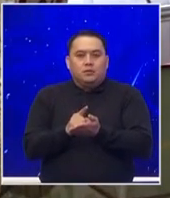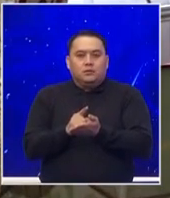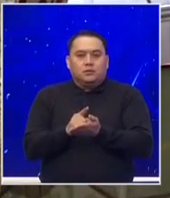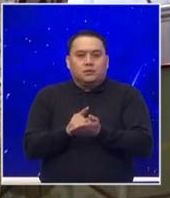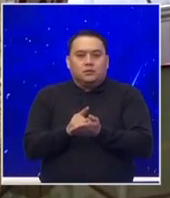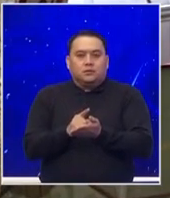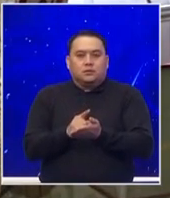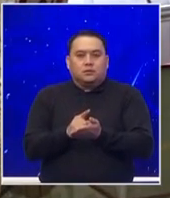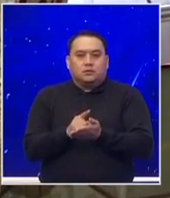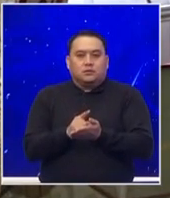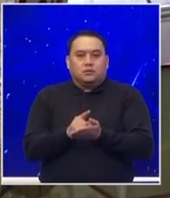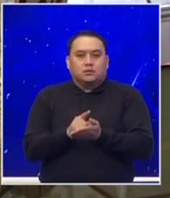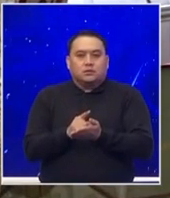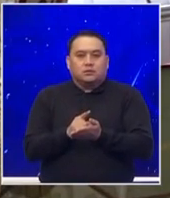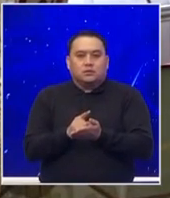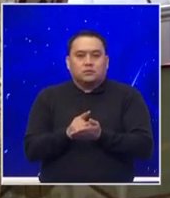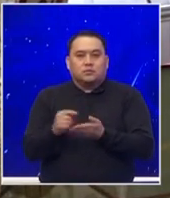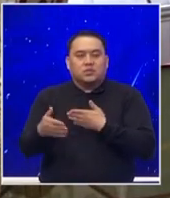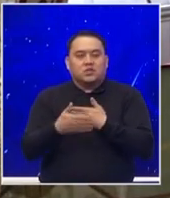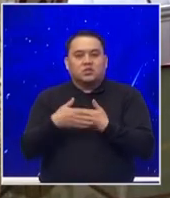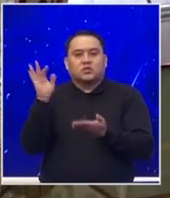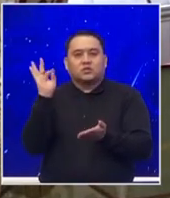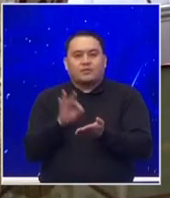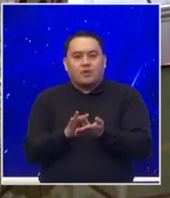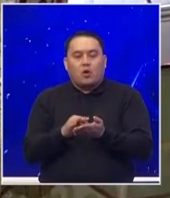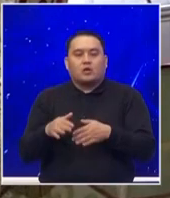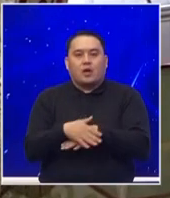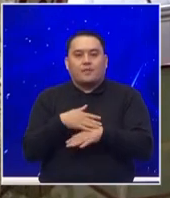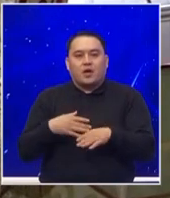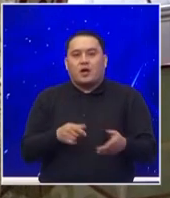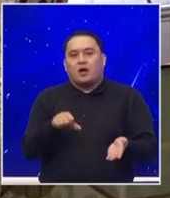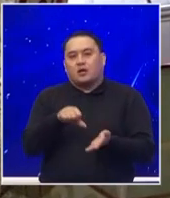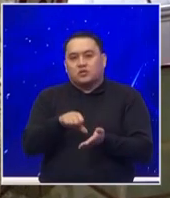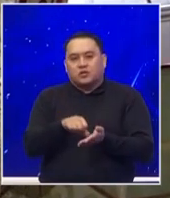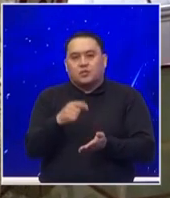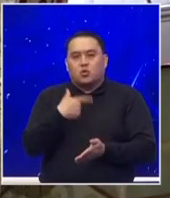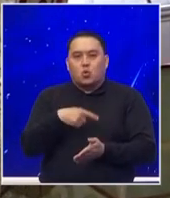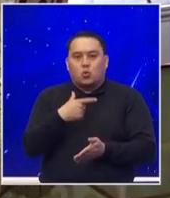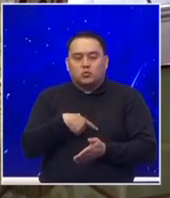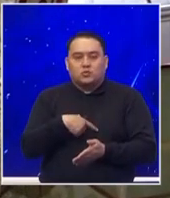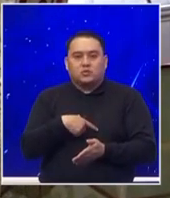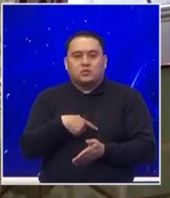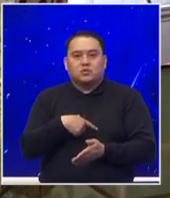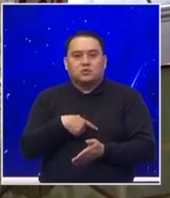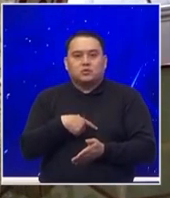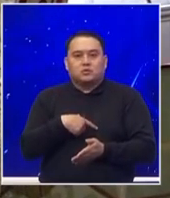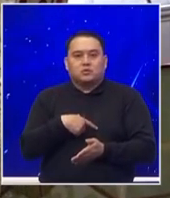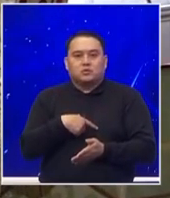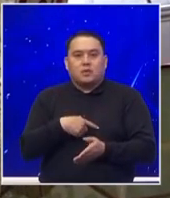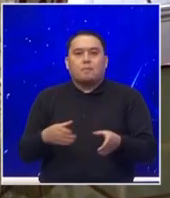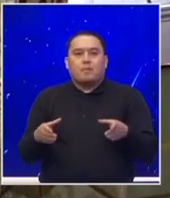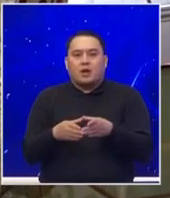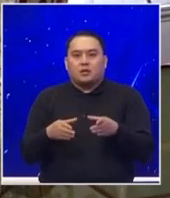дауысқа алдыңғы қатардағы, алдыңғы шептегі адамдар ретінде қатысып, өзіміздің қалаулы